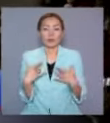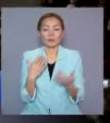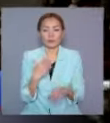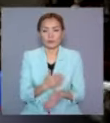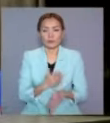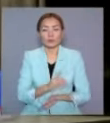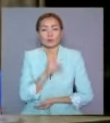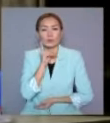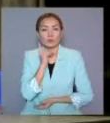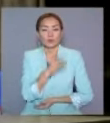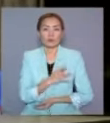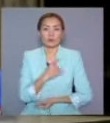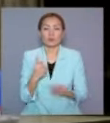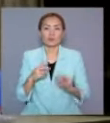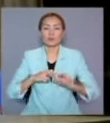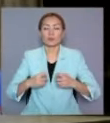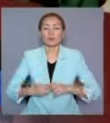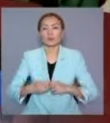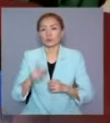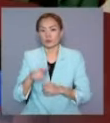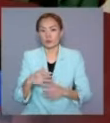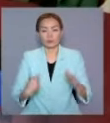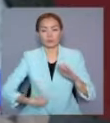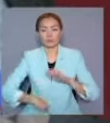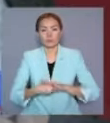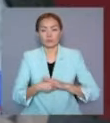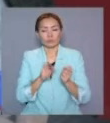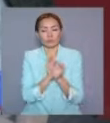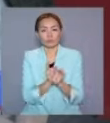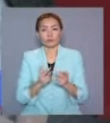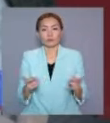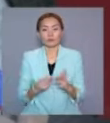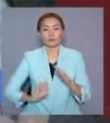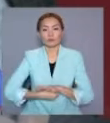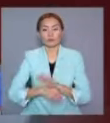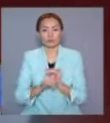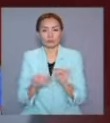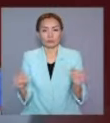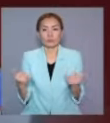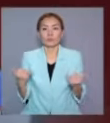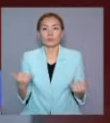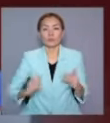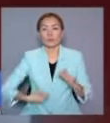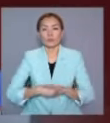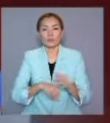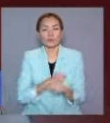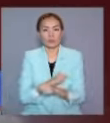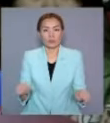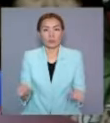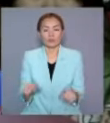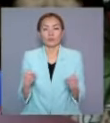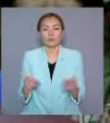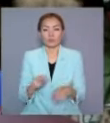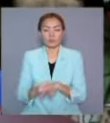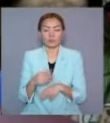бар. Жастардың көкейіндегі өзекті мәселелердің бірі жемқорлықпен күрес. Коррупция белең алған бұл қоғамда парақорлықтың тамырына балта